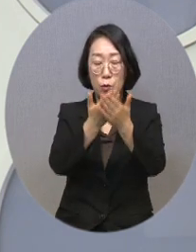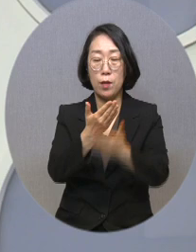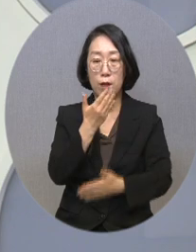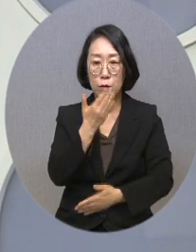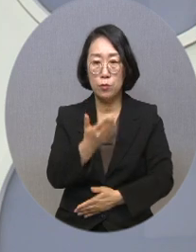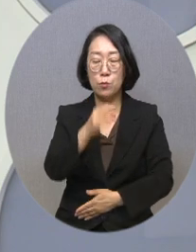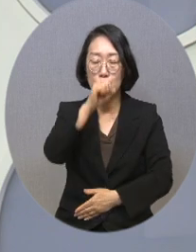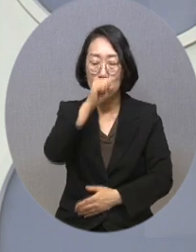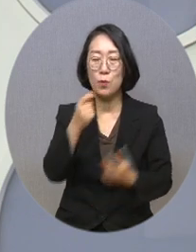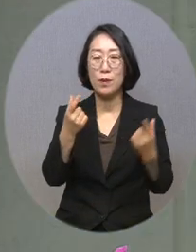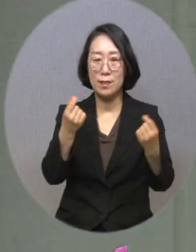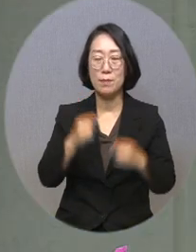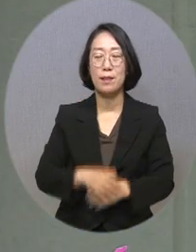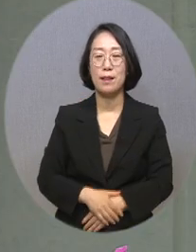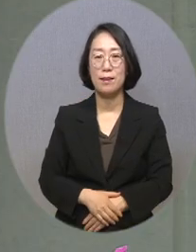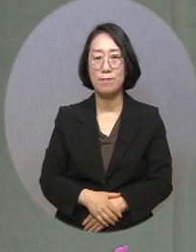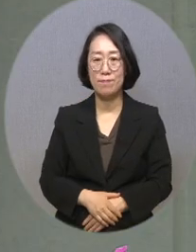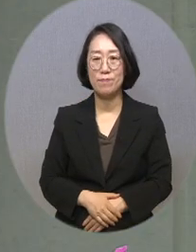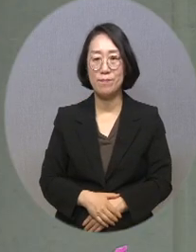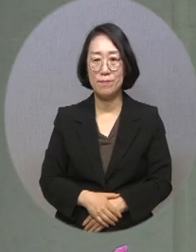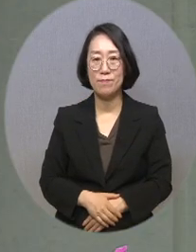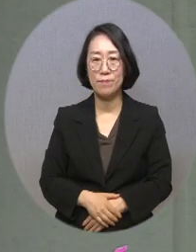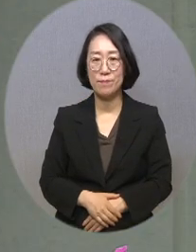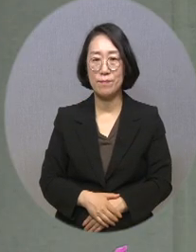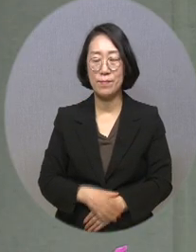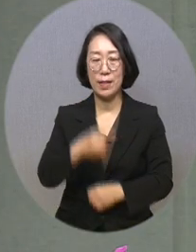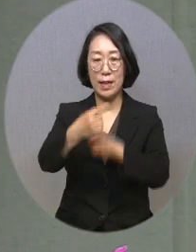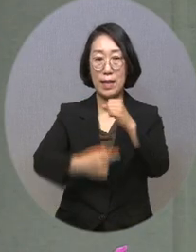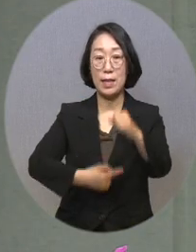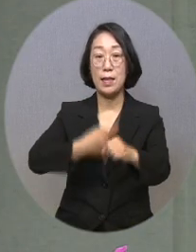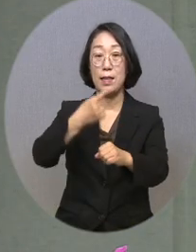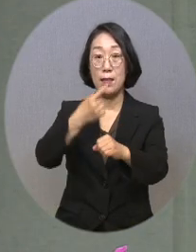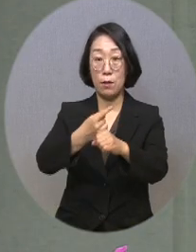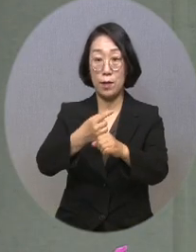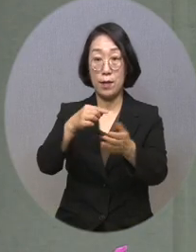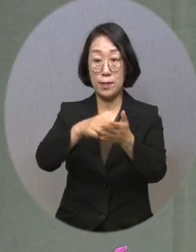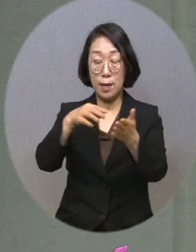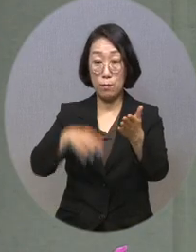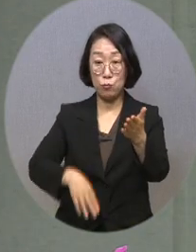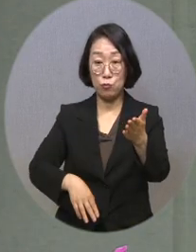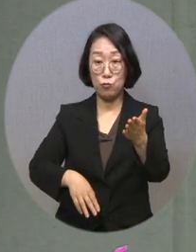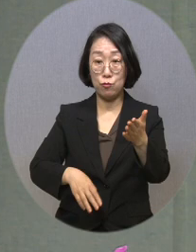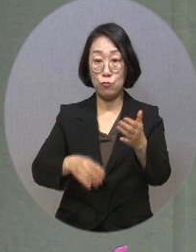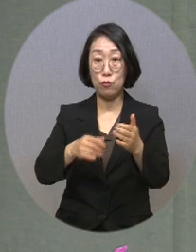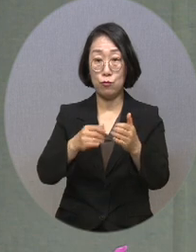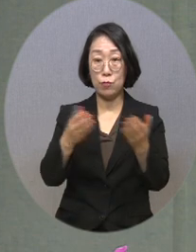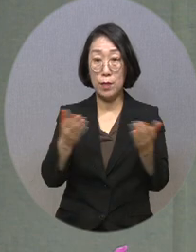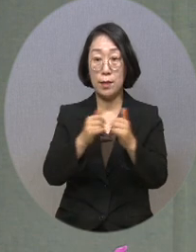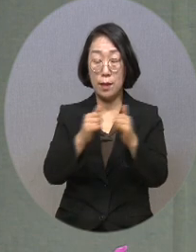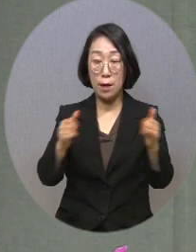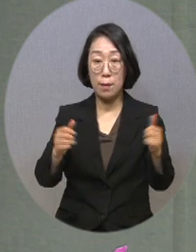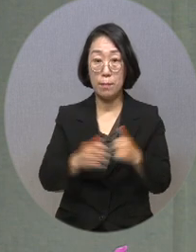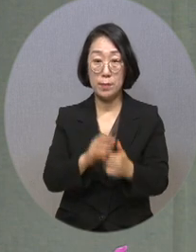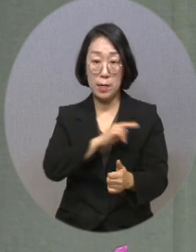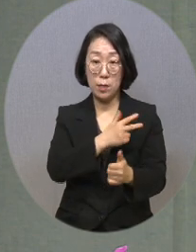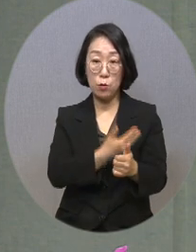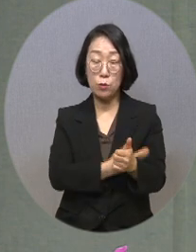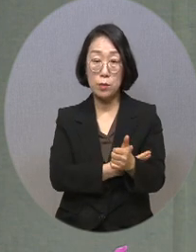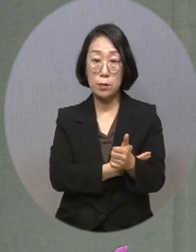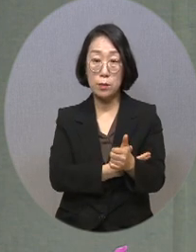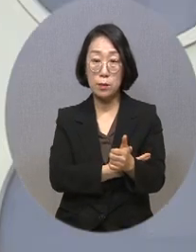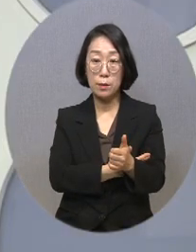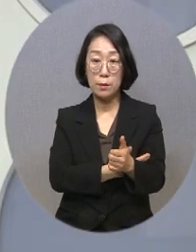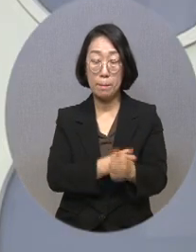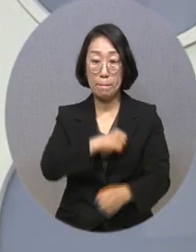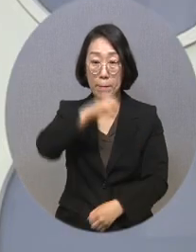그런 말씀을 드립니다. 네. 1년에 그 세무사 자격 시험으로 배출되는 인원수가 얼마